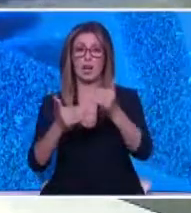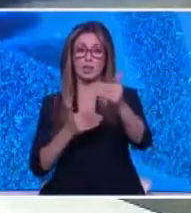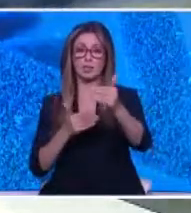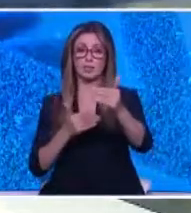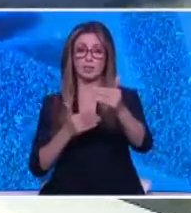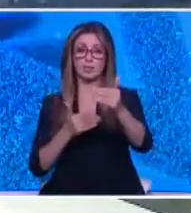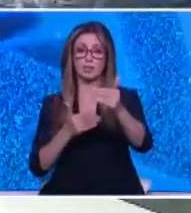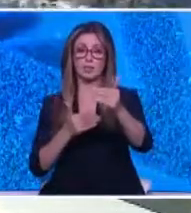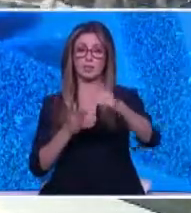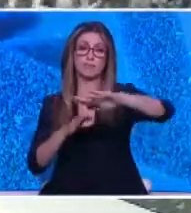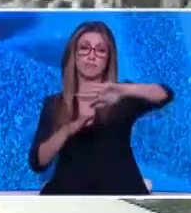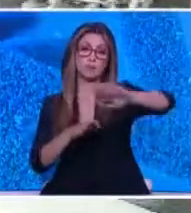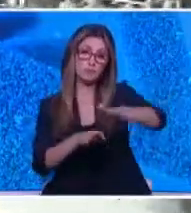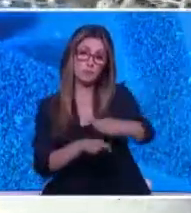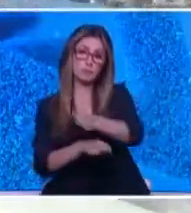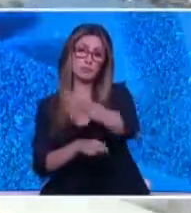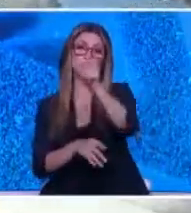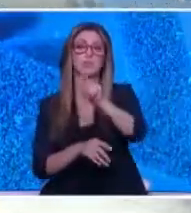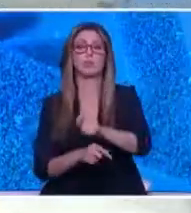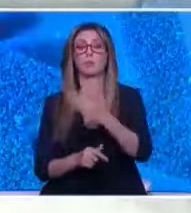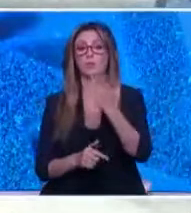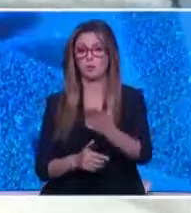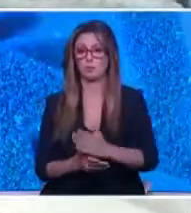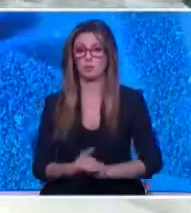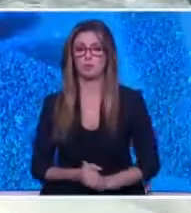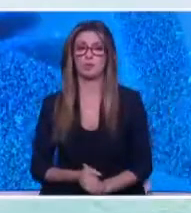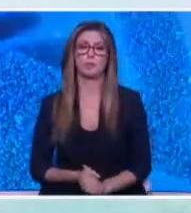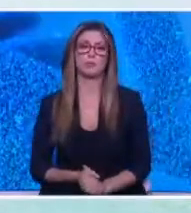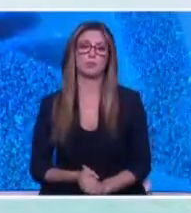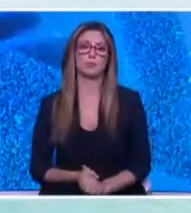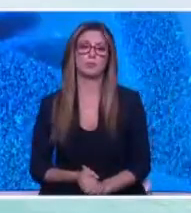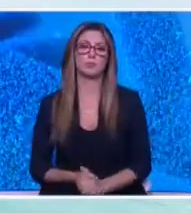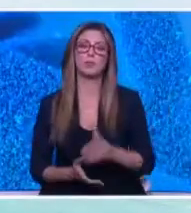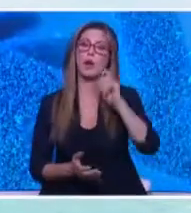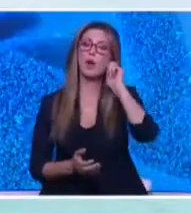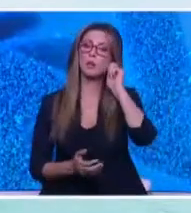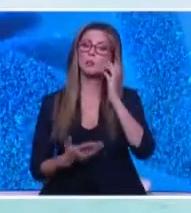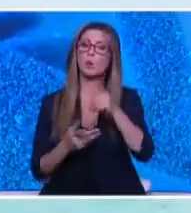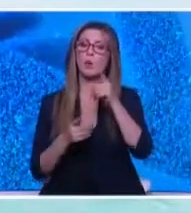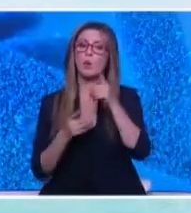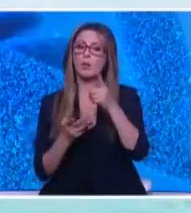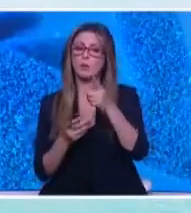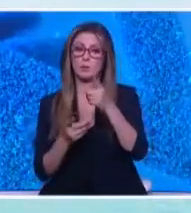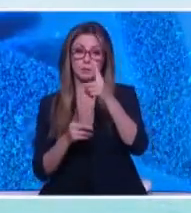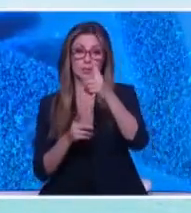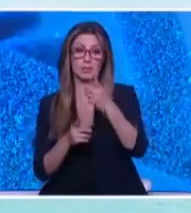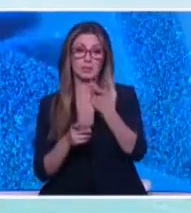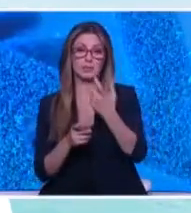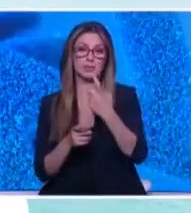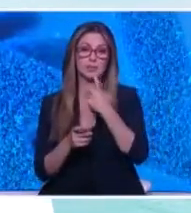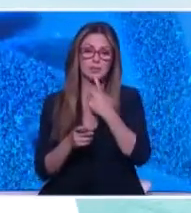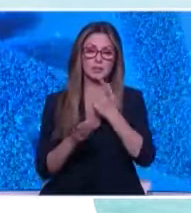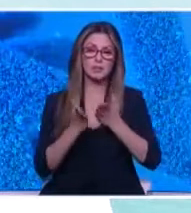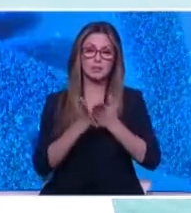atma suretiyle dalış yapıyor, bodoslama giriş yapıyor. Allah korusun, o güce sahip bir çelik saç